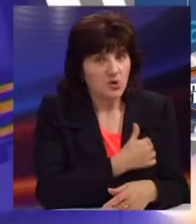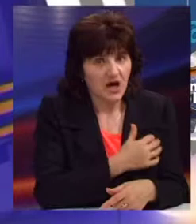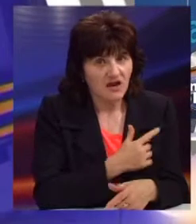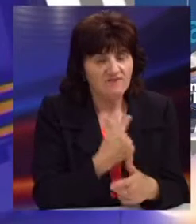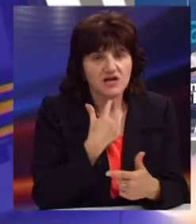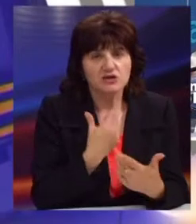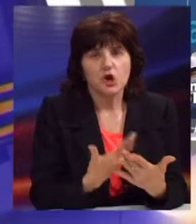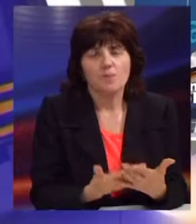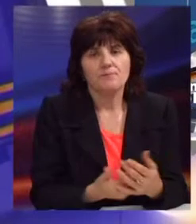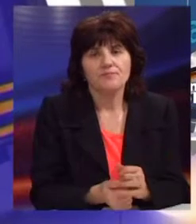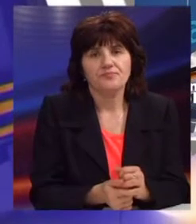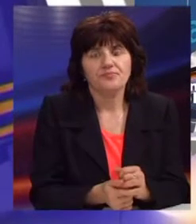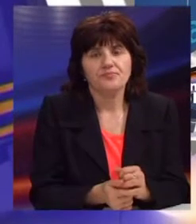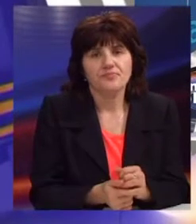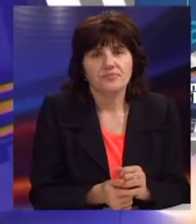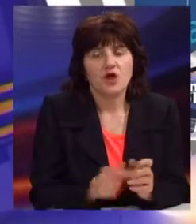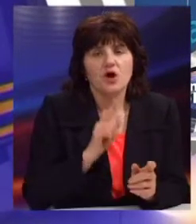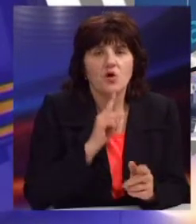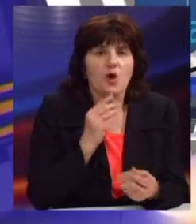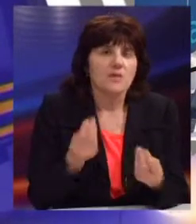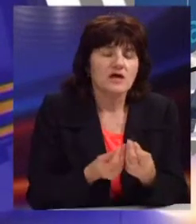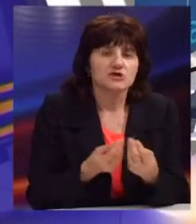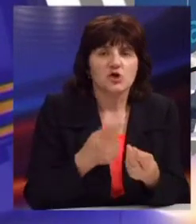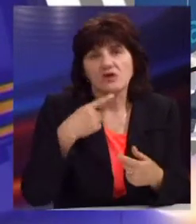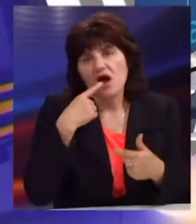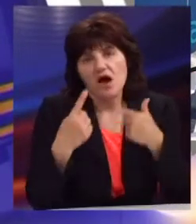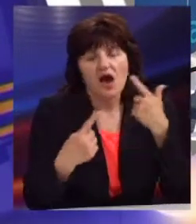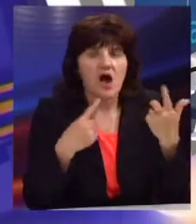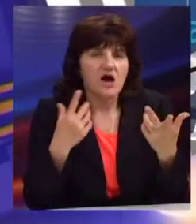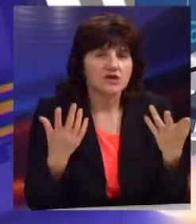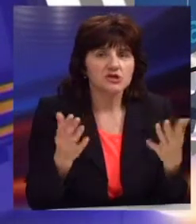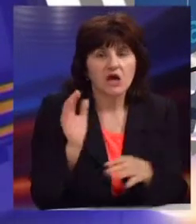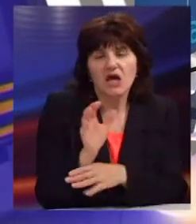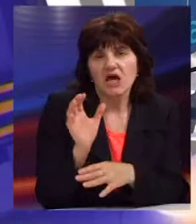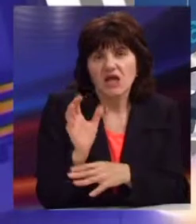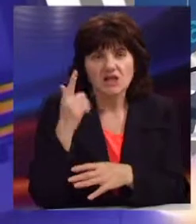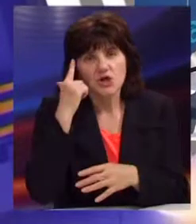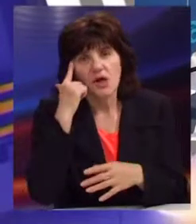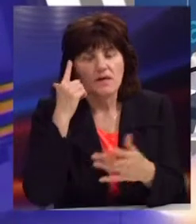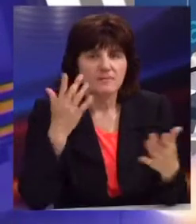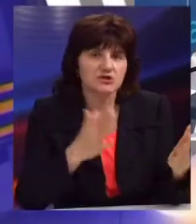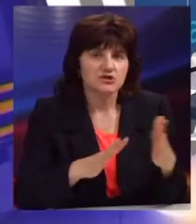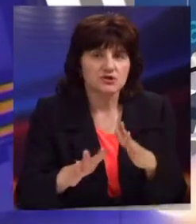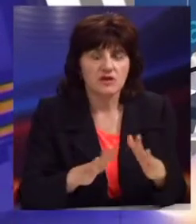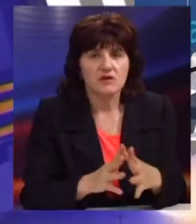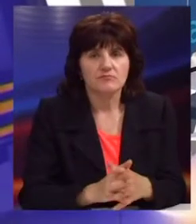i one učenike koji imaju nešto da kažu i da neko kritičko mišljenje da iznesu.